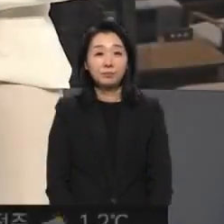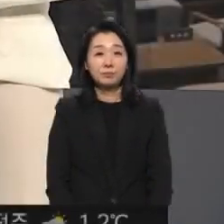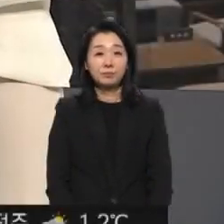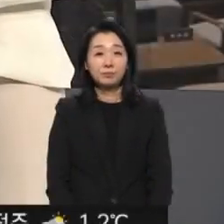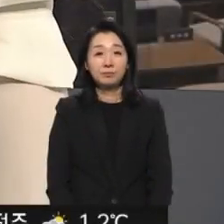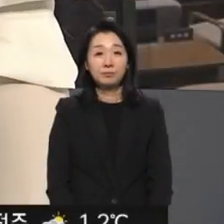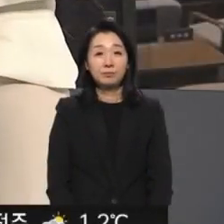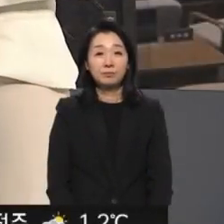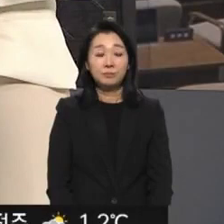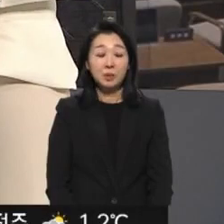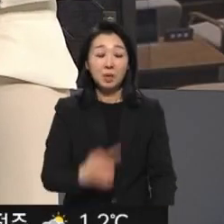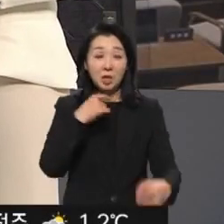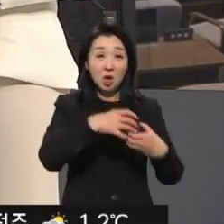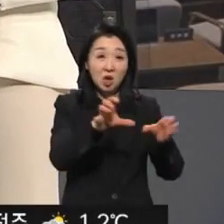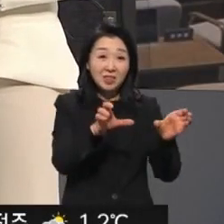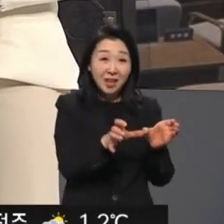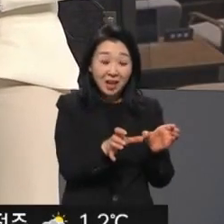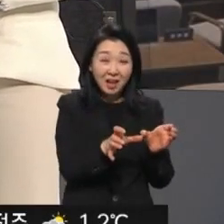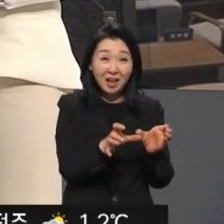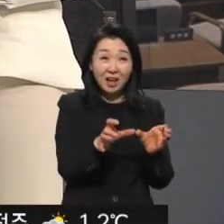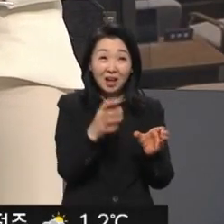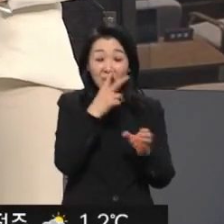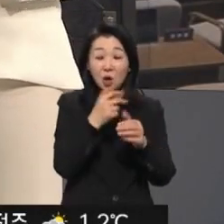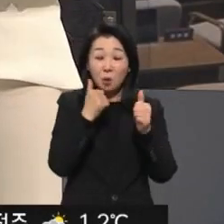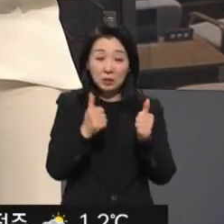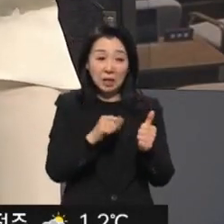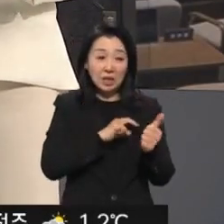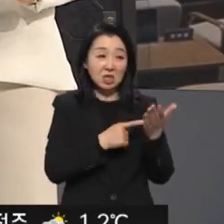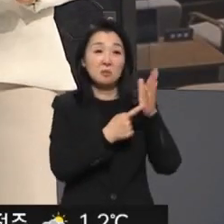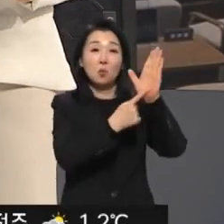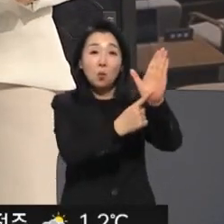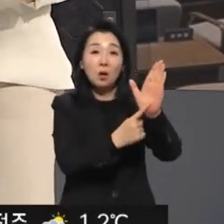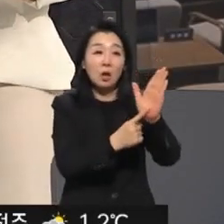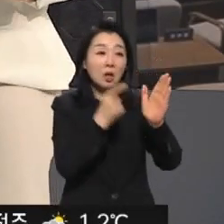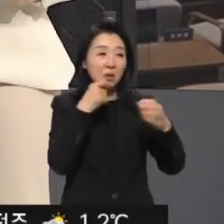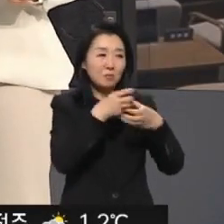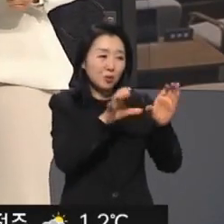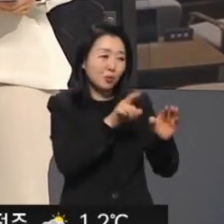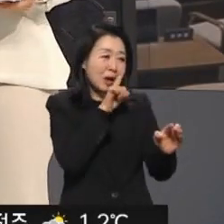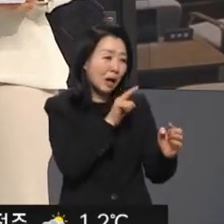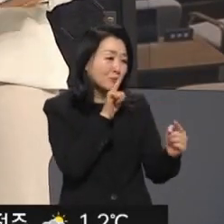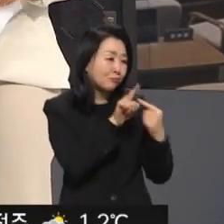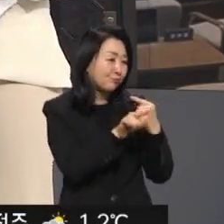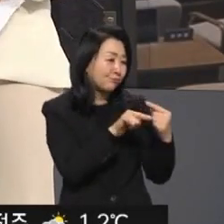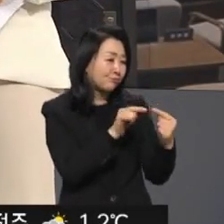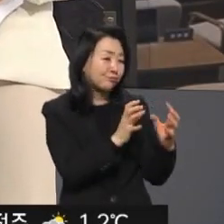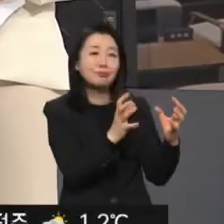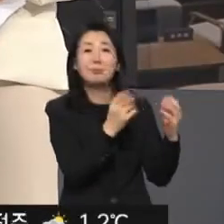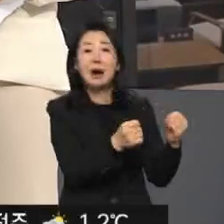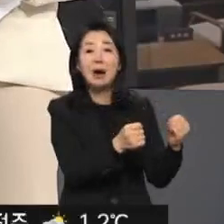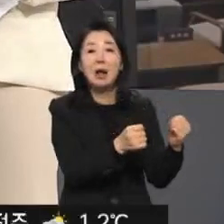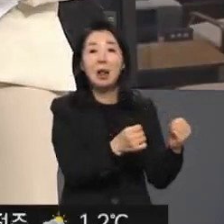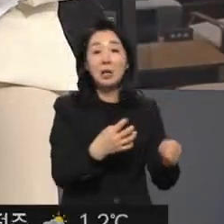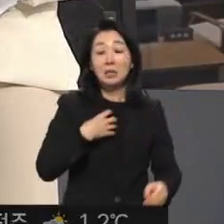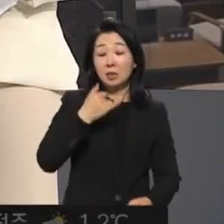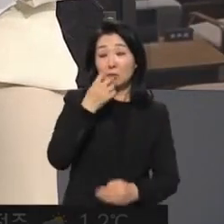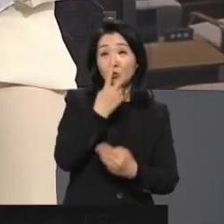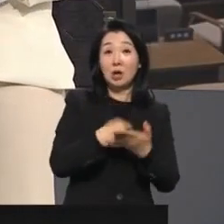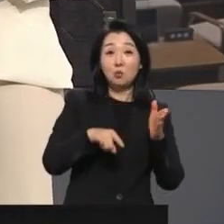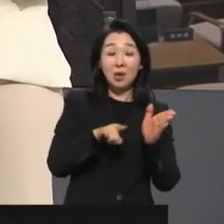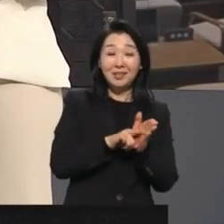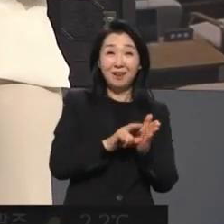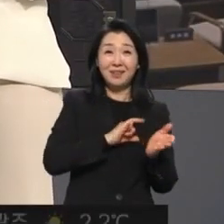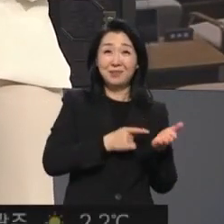네, 이런 당 차원의 검사 명단 공개에 대해서는 민주당 내에서도 의견이 엇갈리고 있습니다. 책임 있는 수사를 위해서